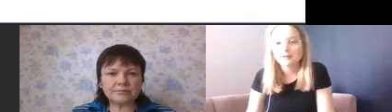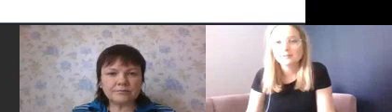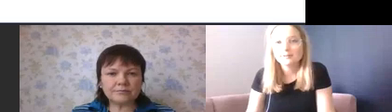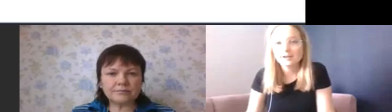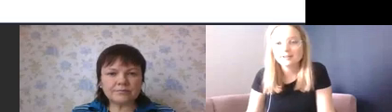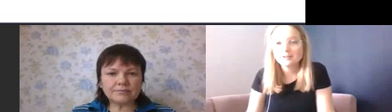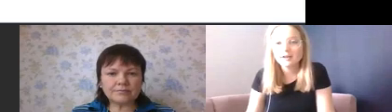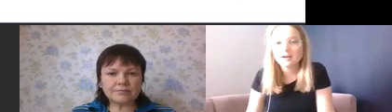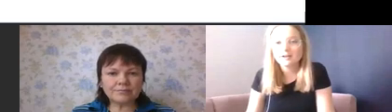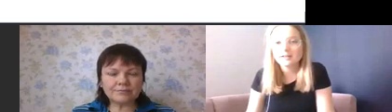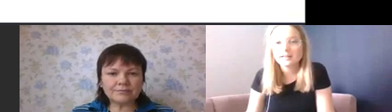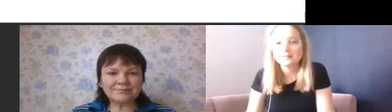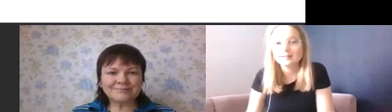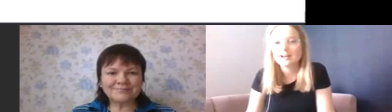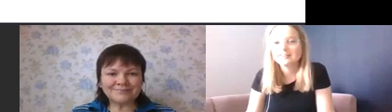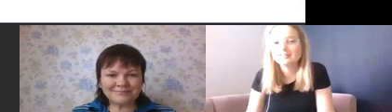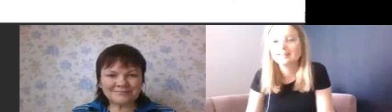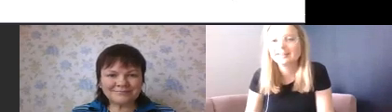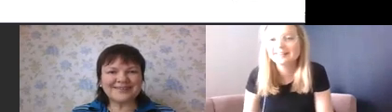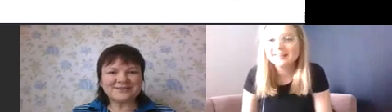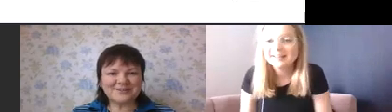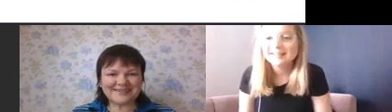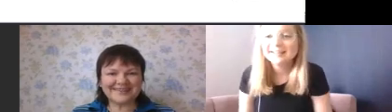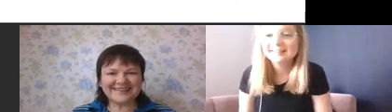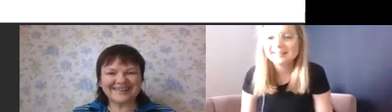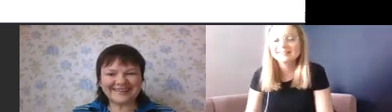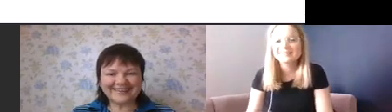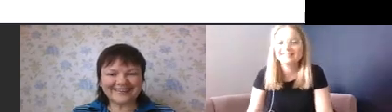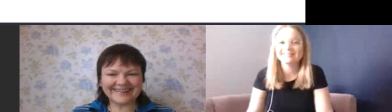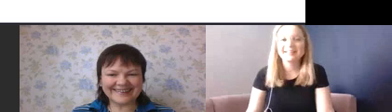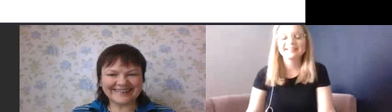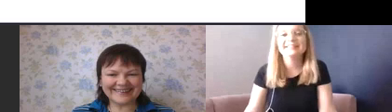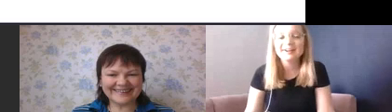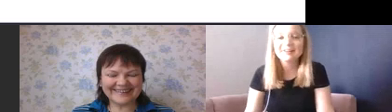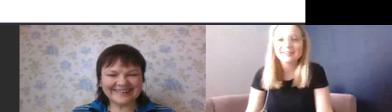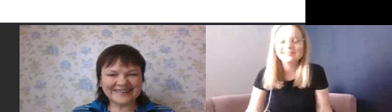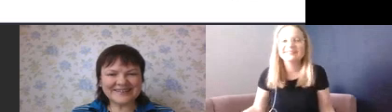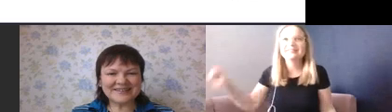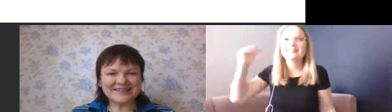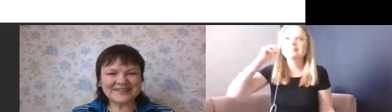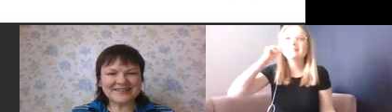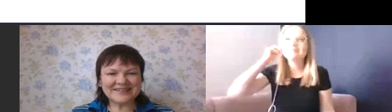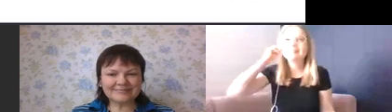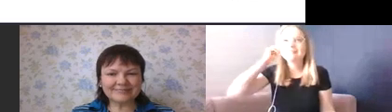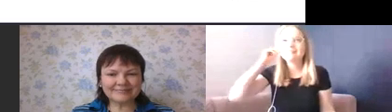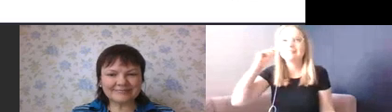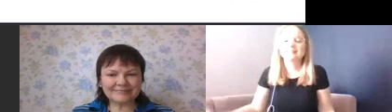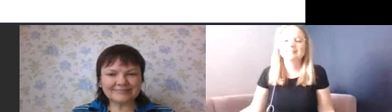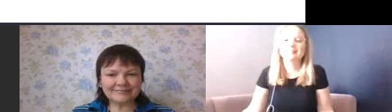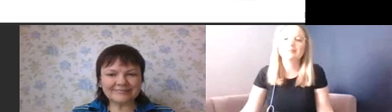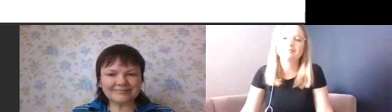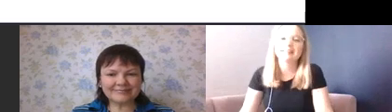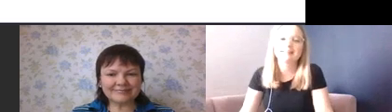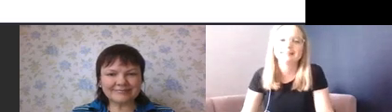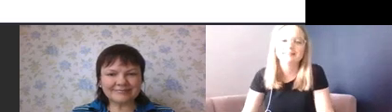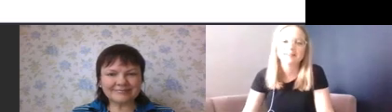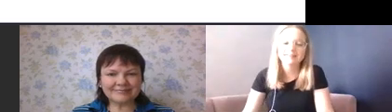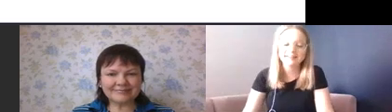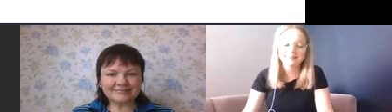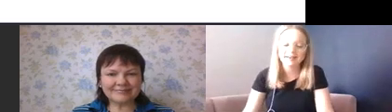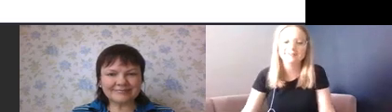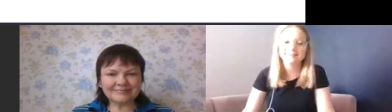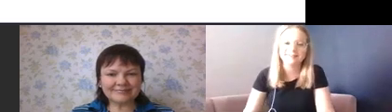Ja nagu näha, sõbralik on ka. Esirinnas. Just. Eks see on siuke tava. Ütleme, et oleks ikka hästi